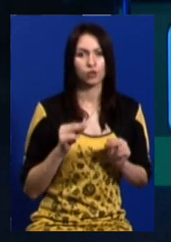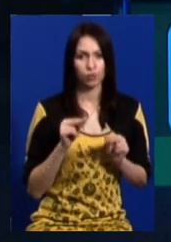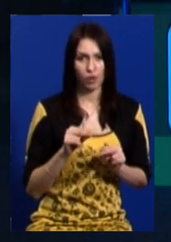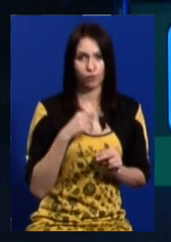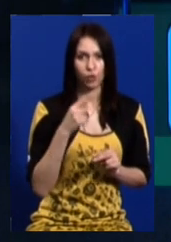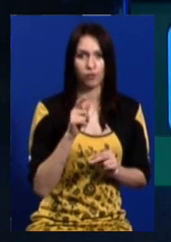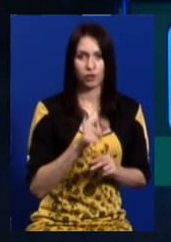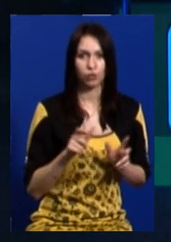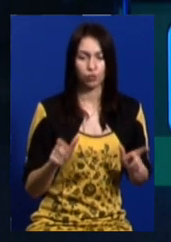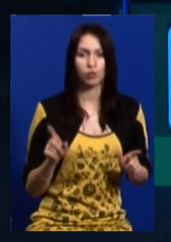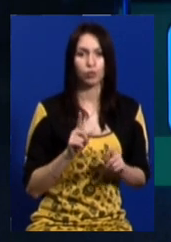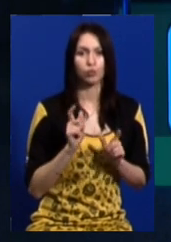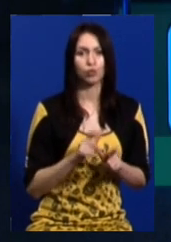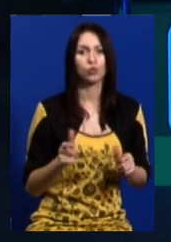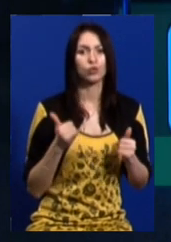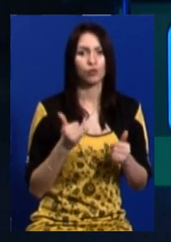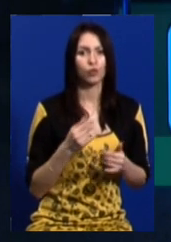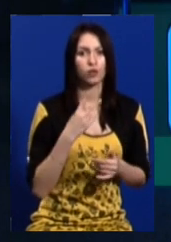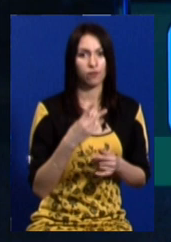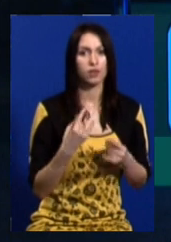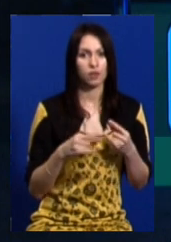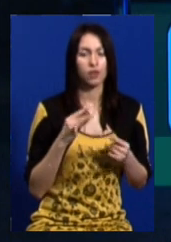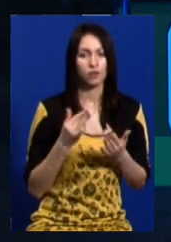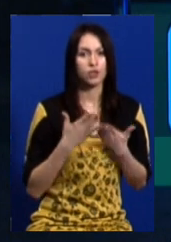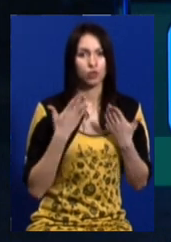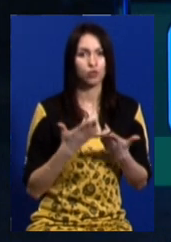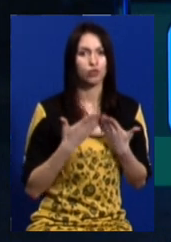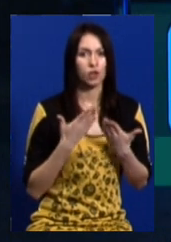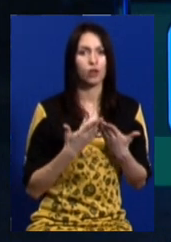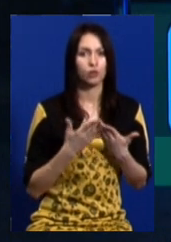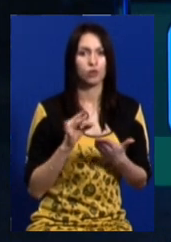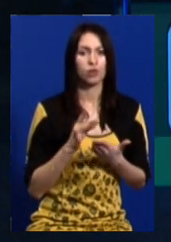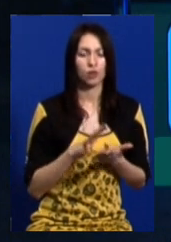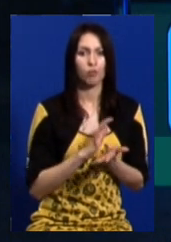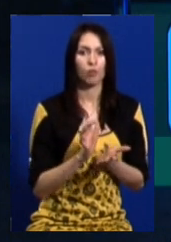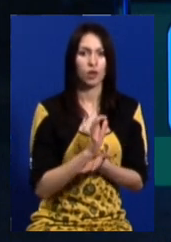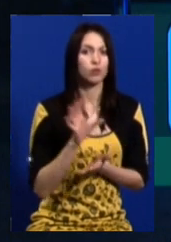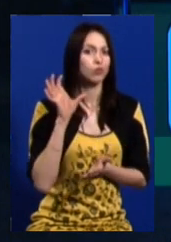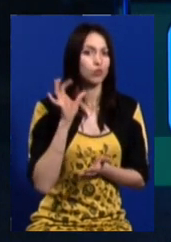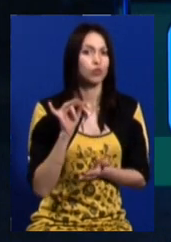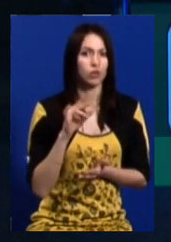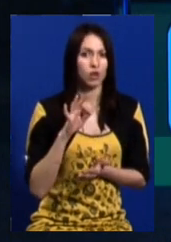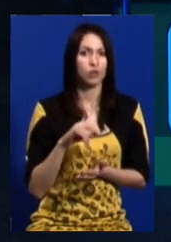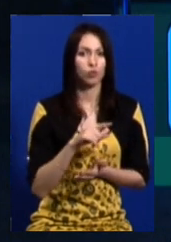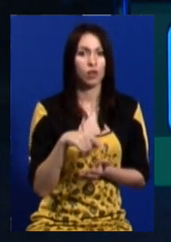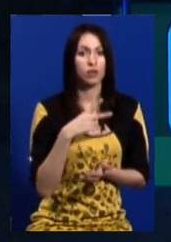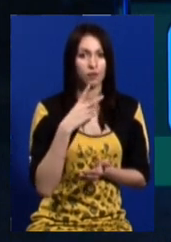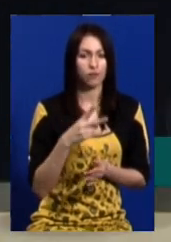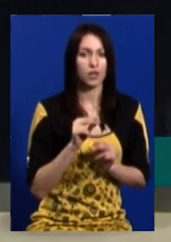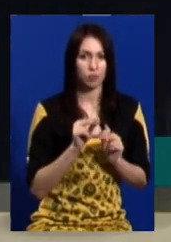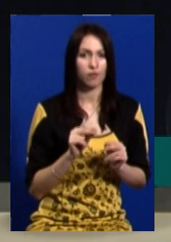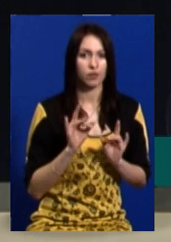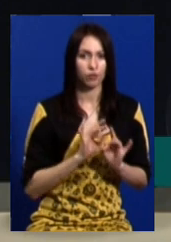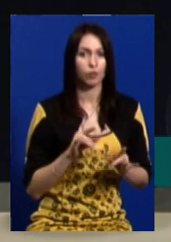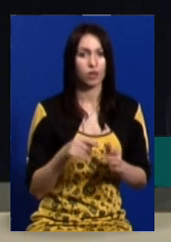людям, тому що люди сьогодні бачать телевізори, читають пресу, слухають радіо, і вони бачать правдиву інформацію. І